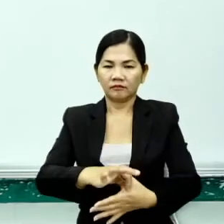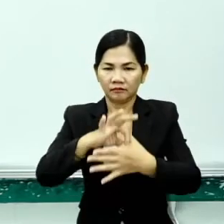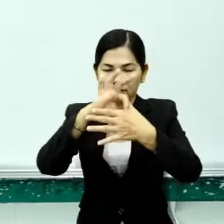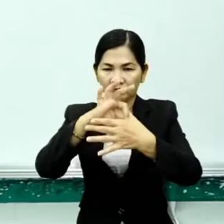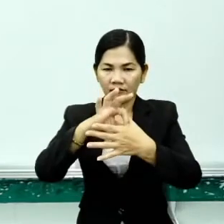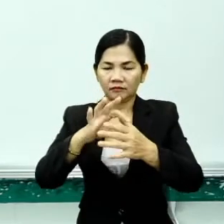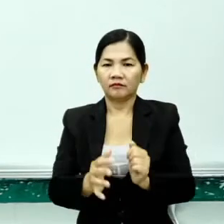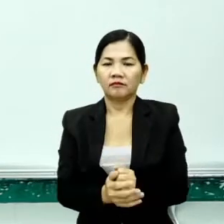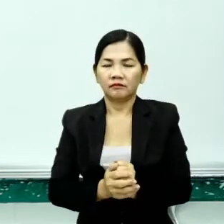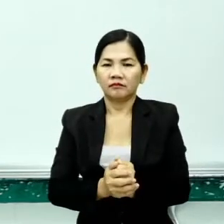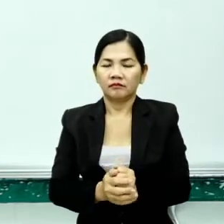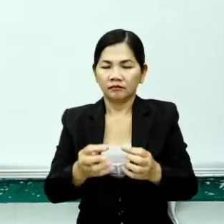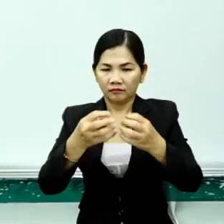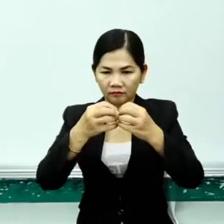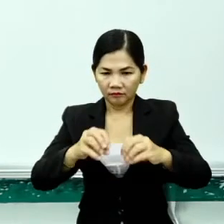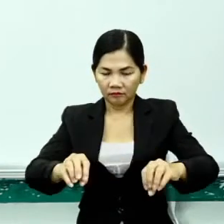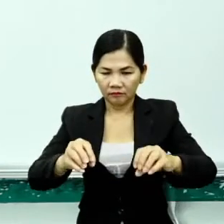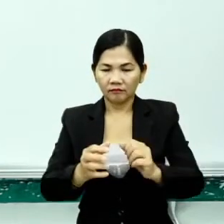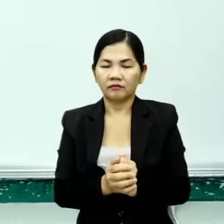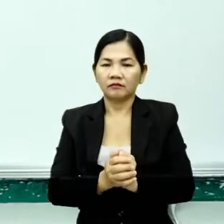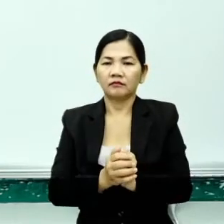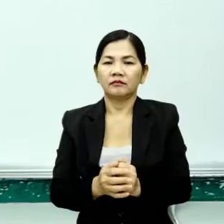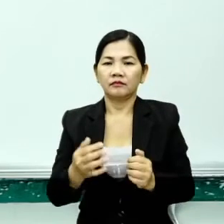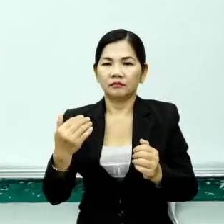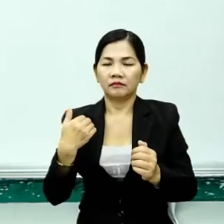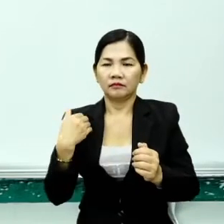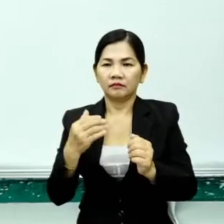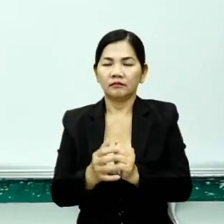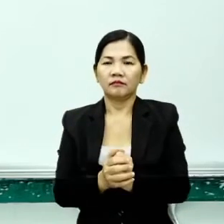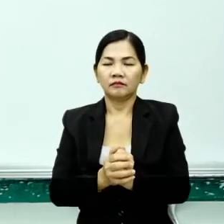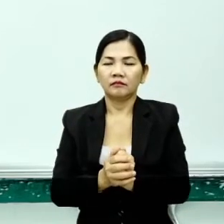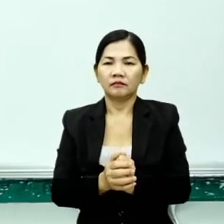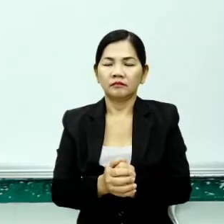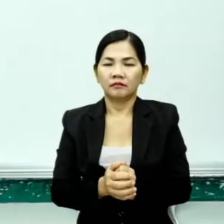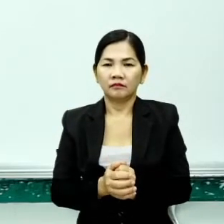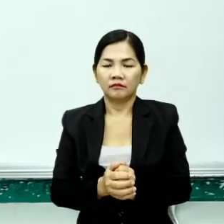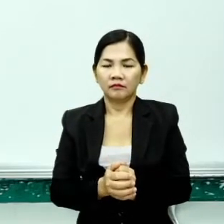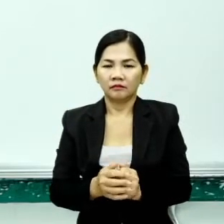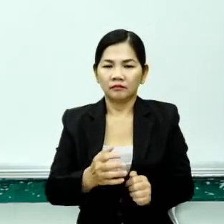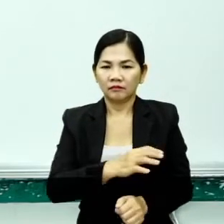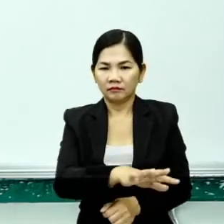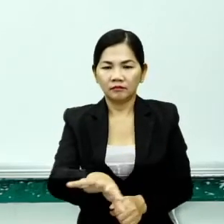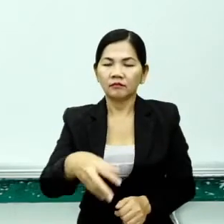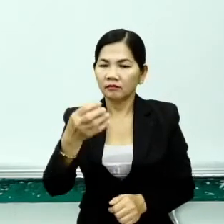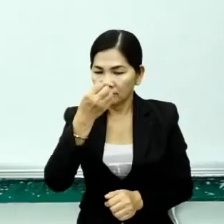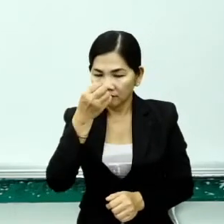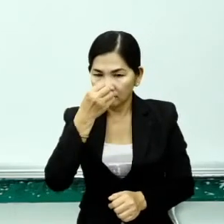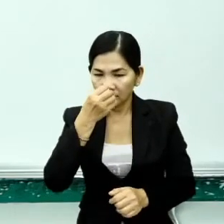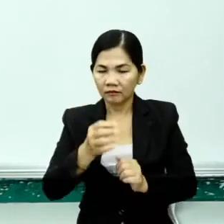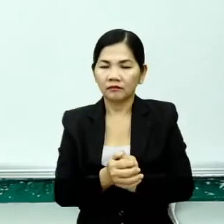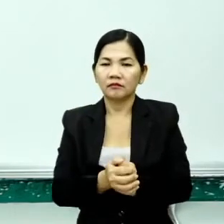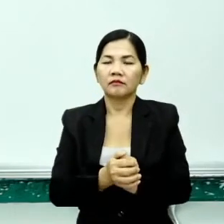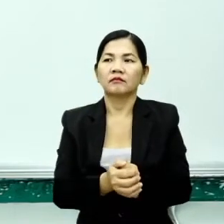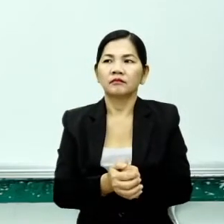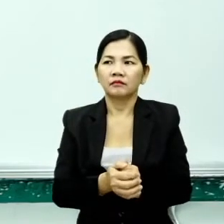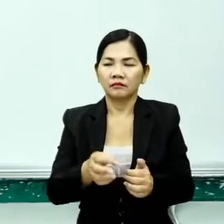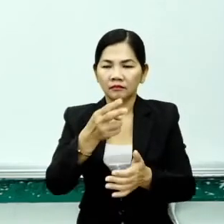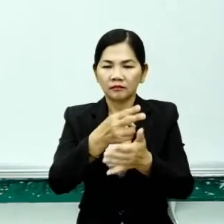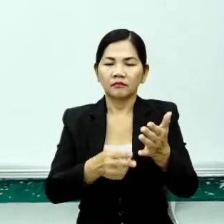đo sát cha bắt đo sốt cha sầm ráp chía cha chia ấy cái cồn cha chia hà nó con á cha bắt đo vậy tiệt